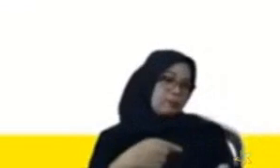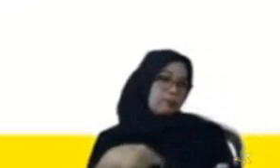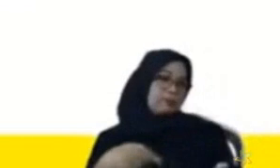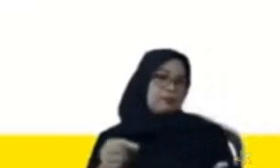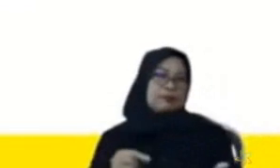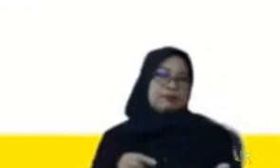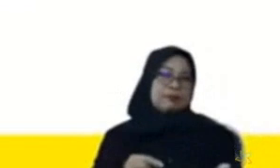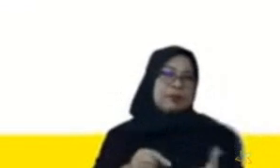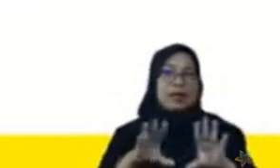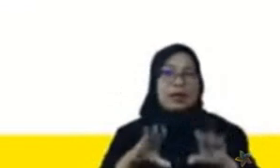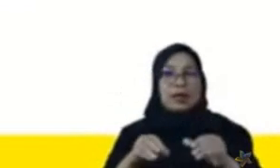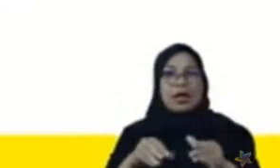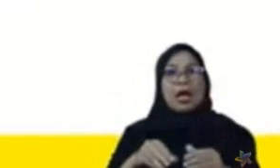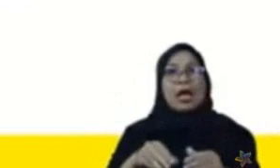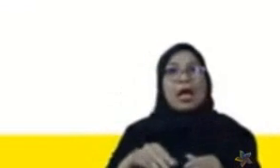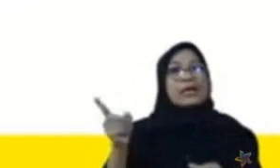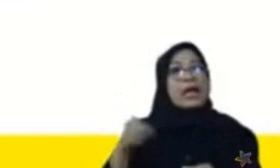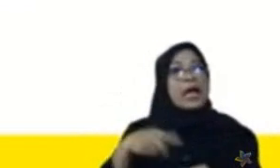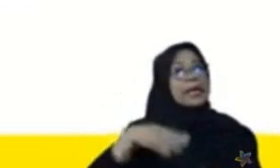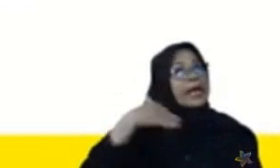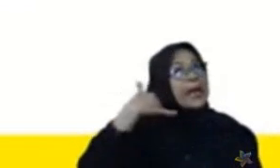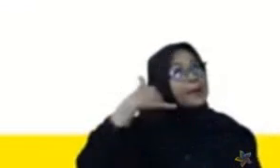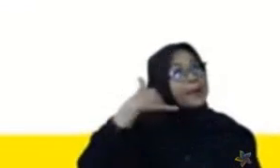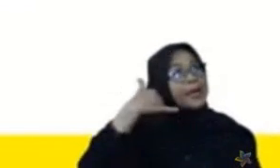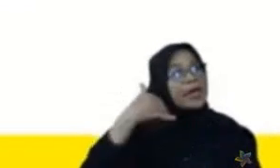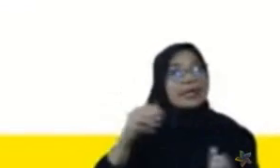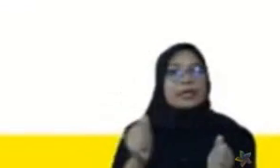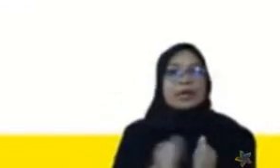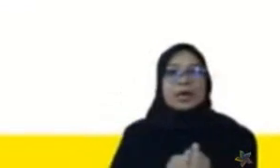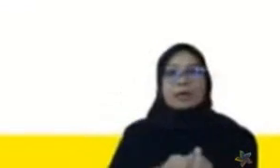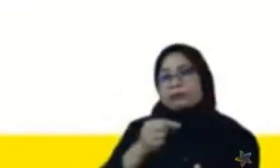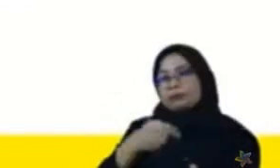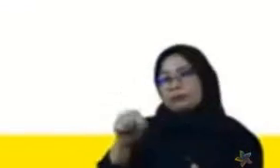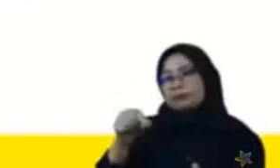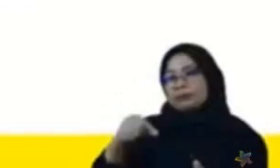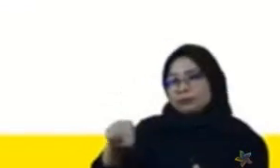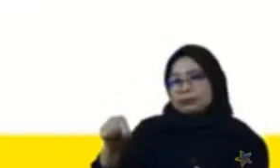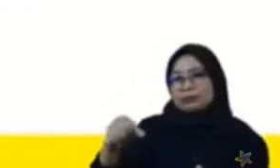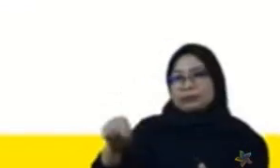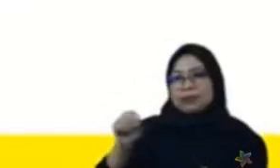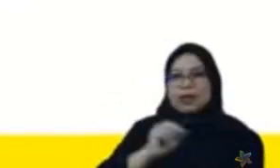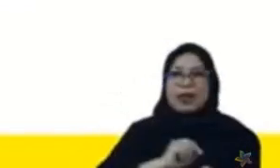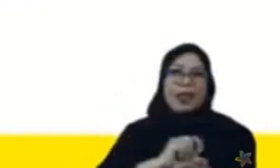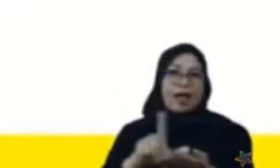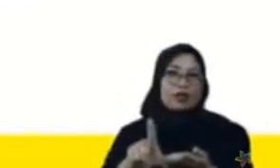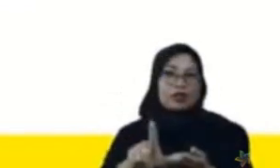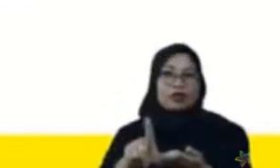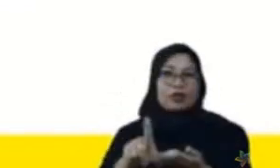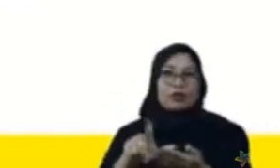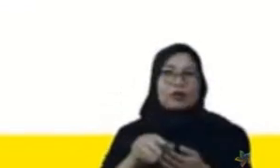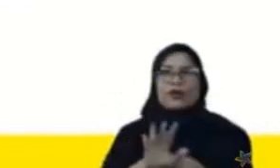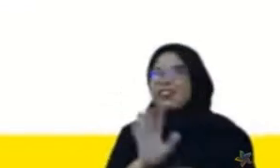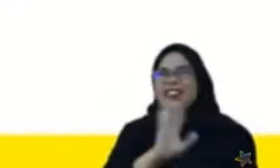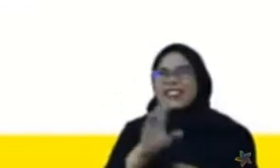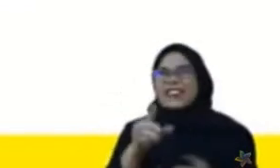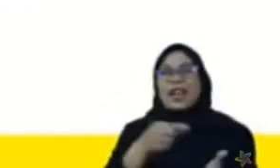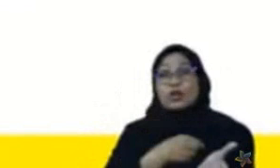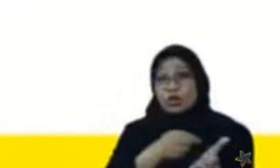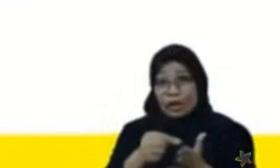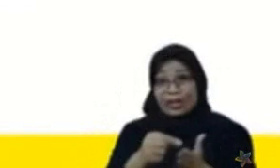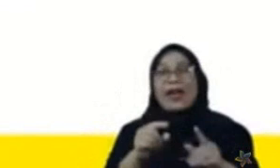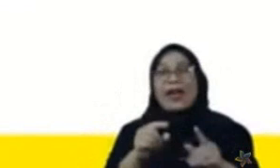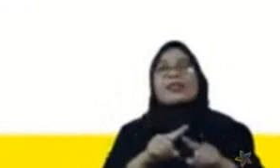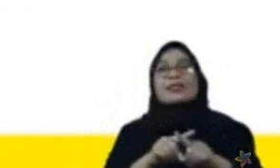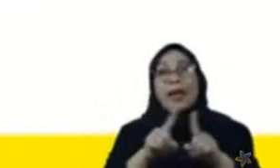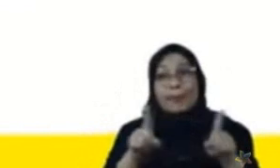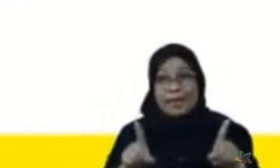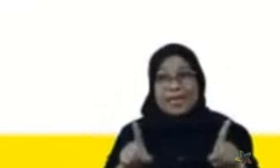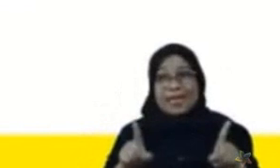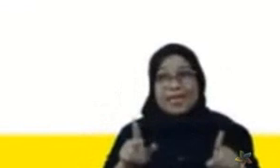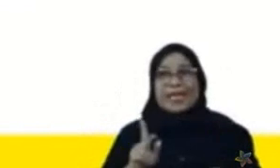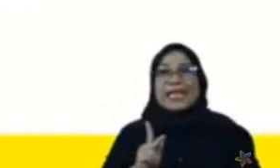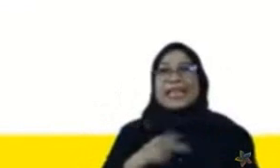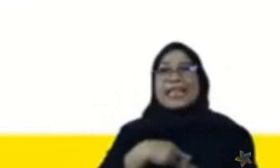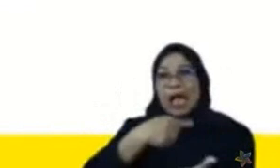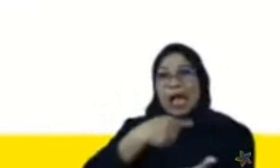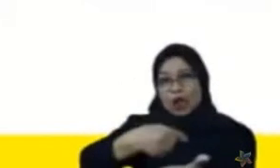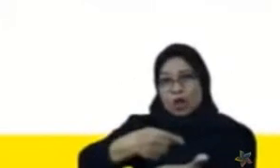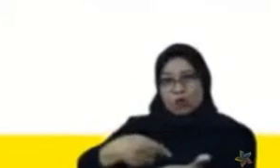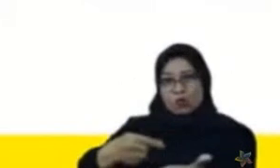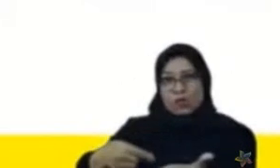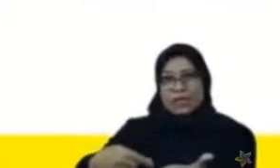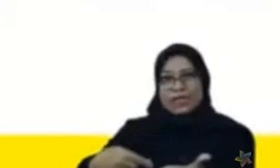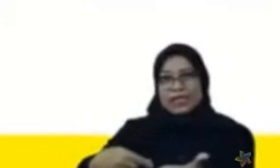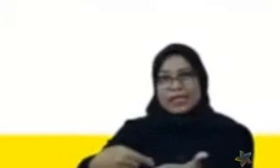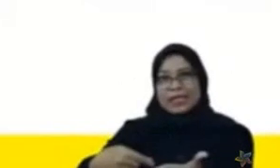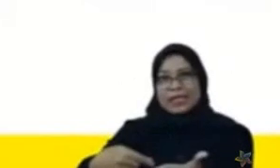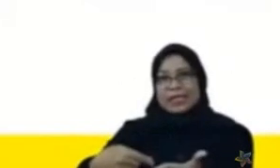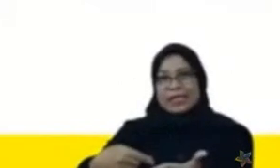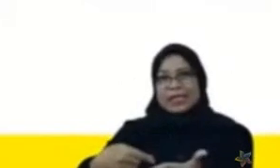lewat HP dengan mencoret-coret langsung, tidak dicoreting, tetapi kita tuliskan di situ kira-kira